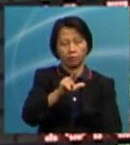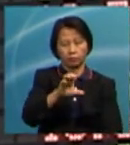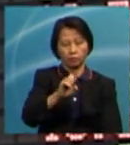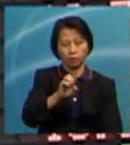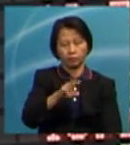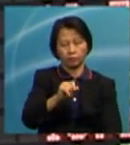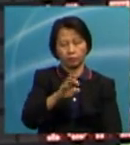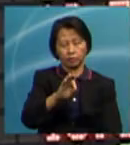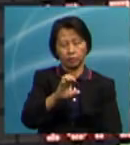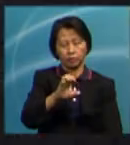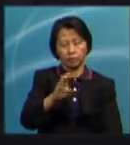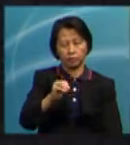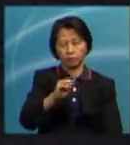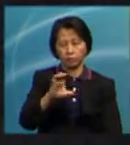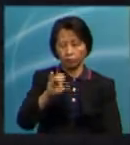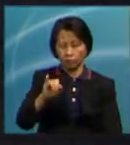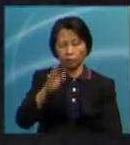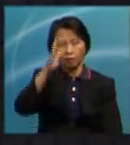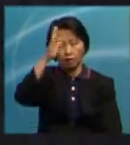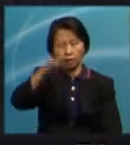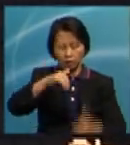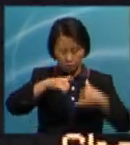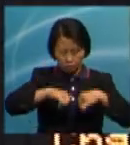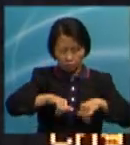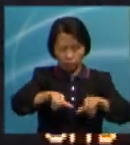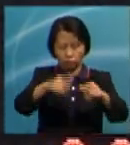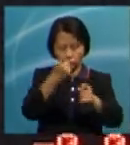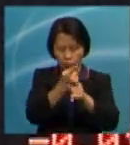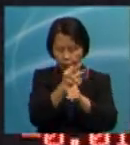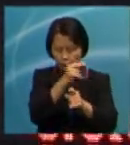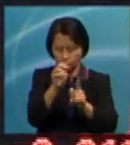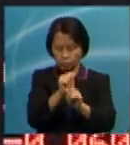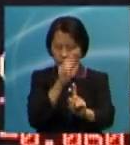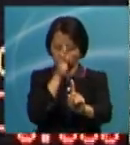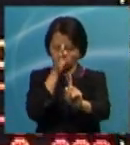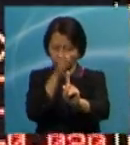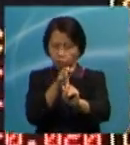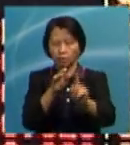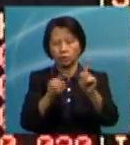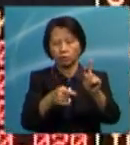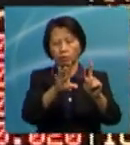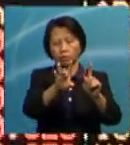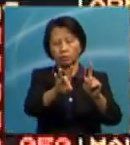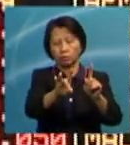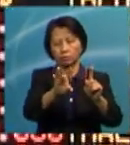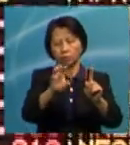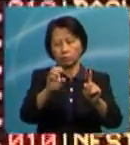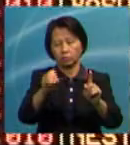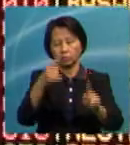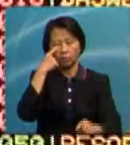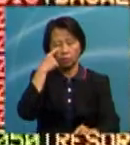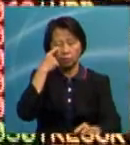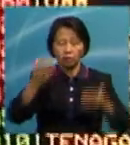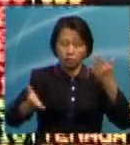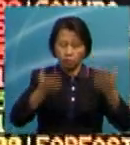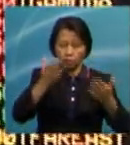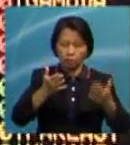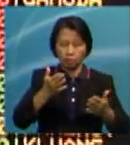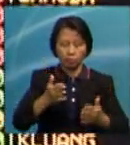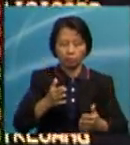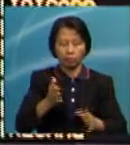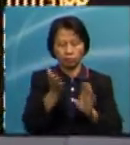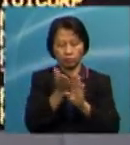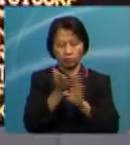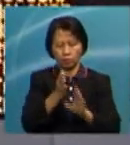fbm klci bakal meneruskan pembetulan dengan sasaran para 1800 mata kemungkinan peopleers Bank